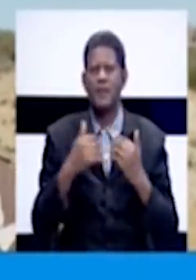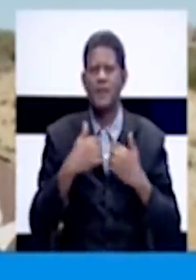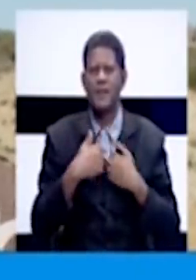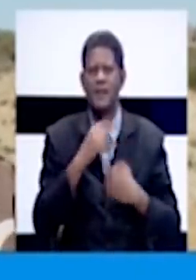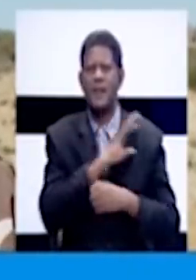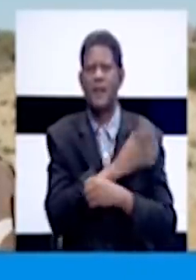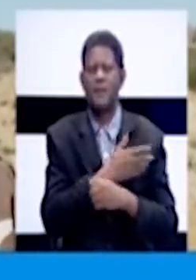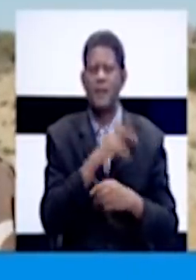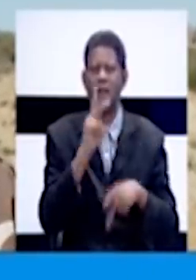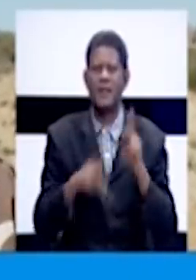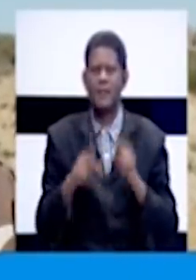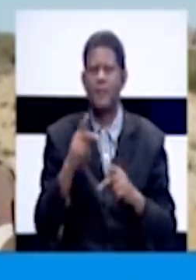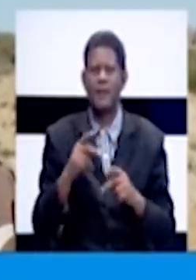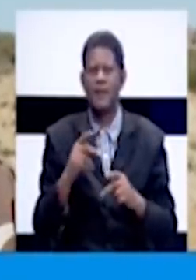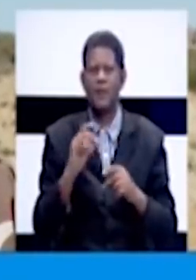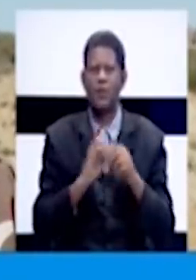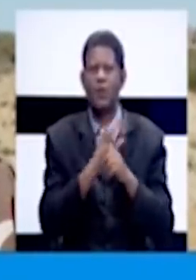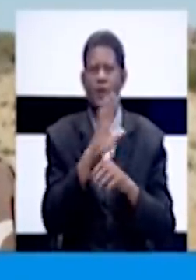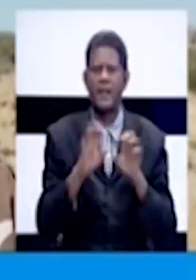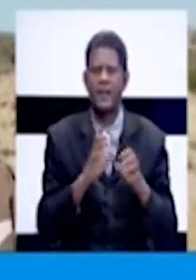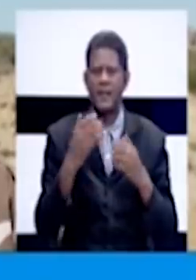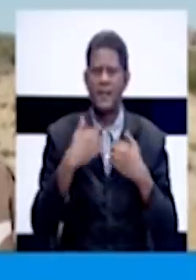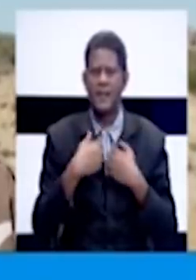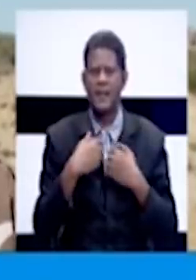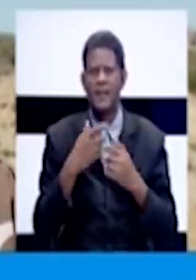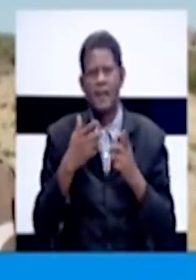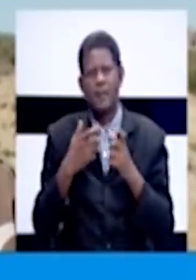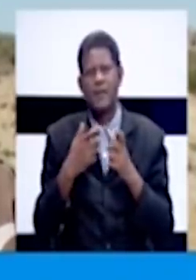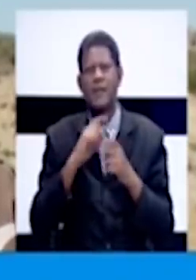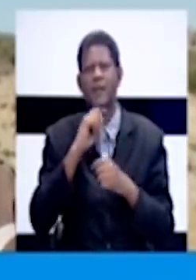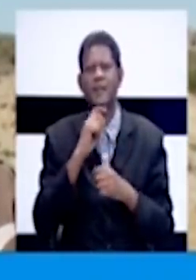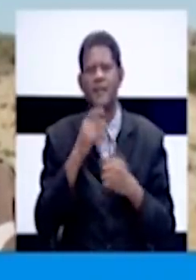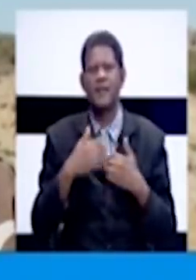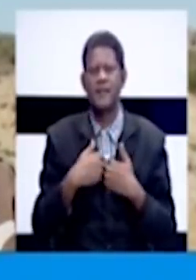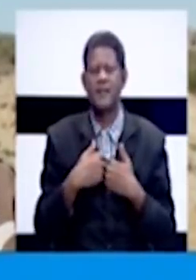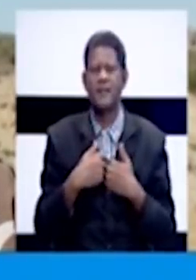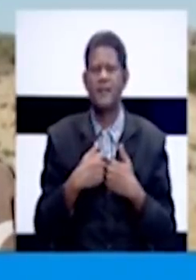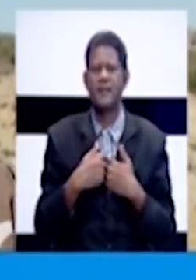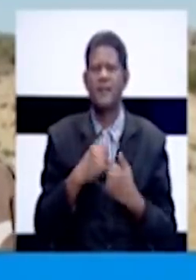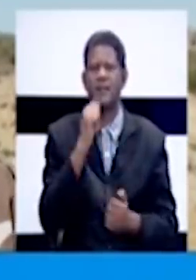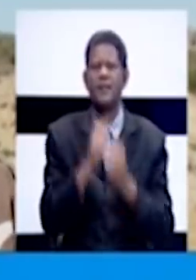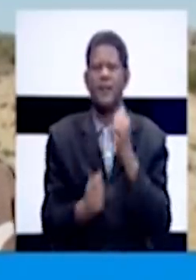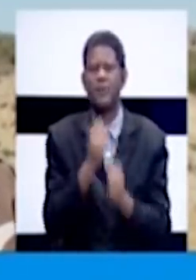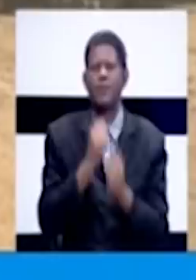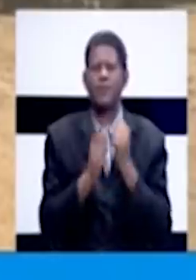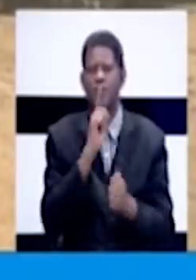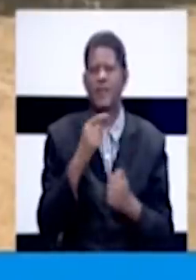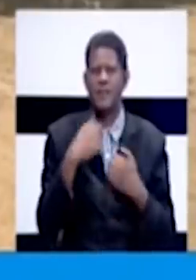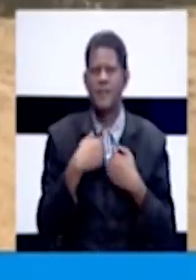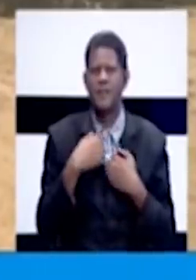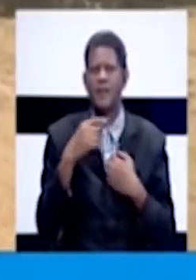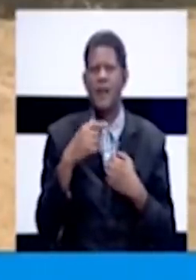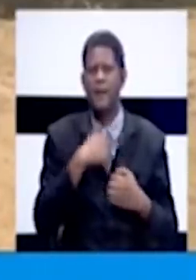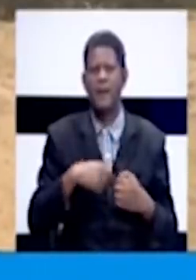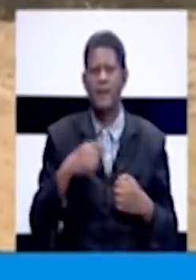عام زلنا نهزبنا له تغيرنا زلنا مسار حصوارنا غيرنا دماني نهدم سوسمي علمنا مالد. أولاد